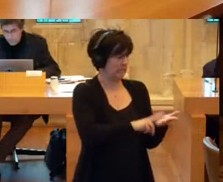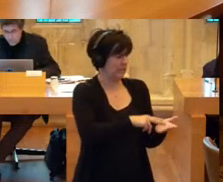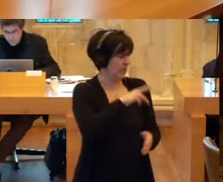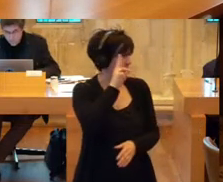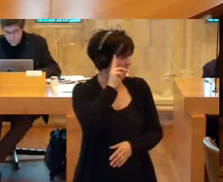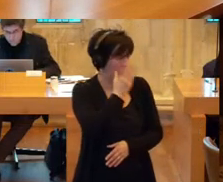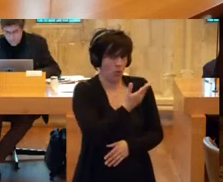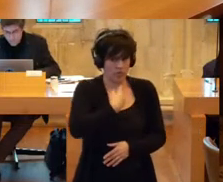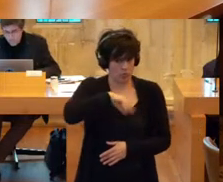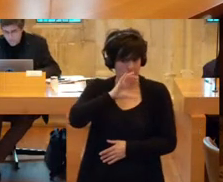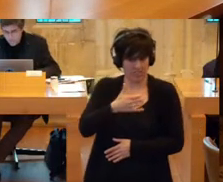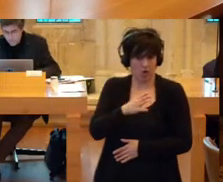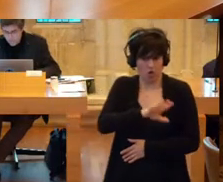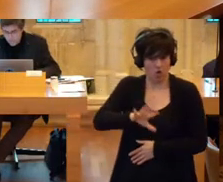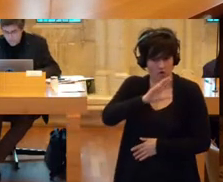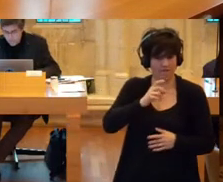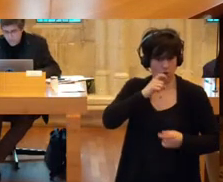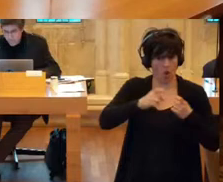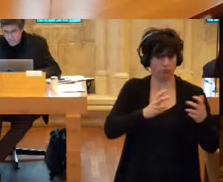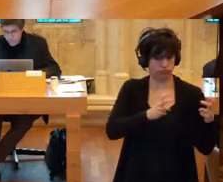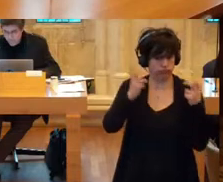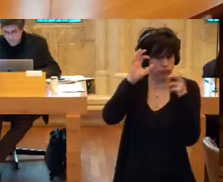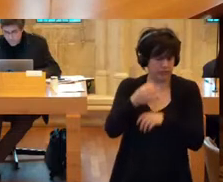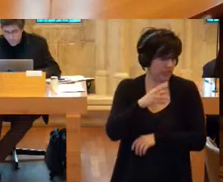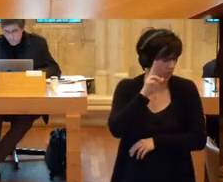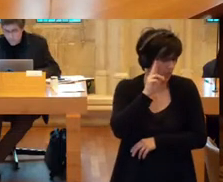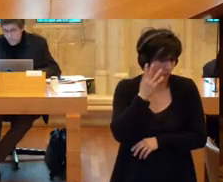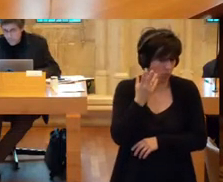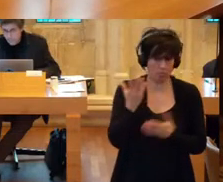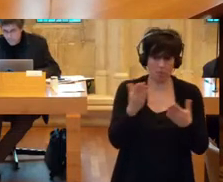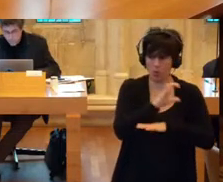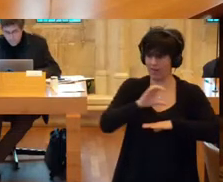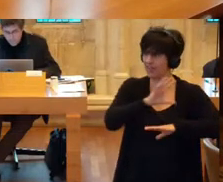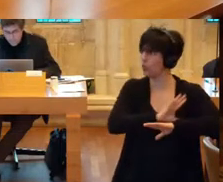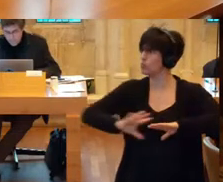cette augmentation des violences, en particulier d'ailleurs de point de vue